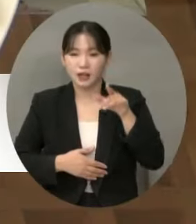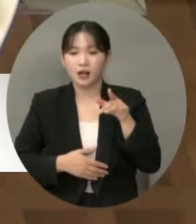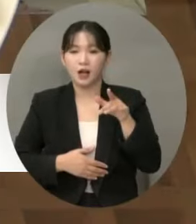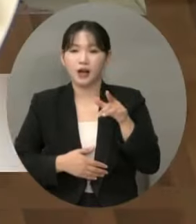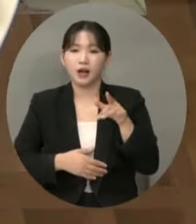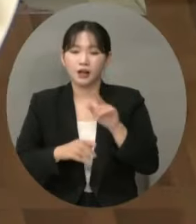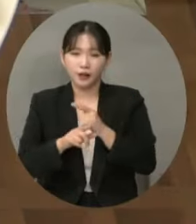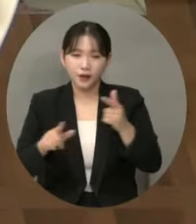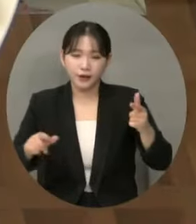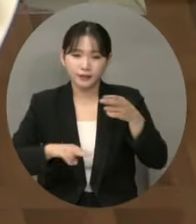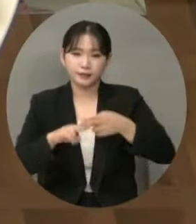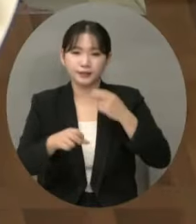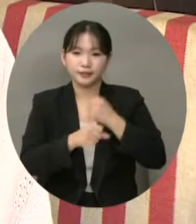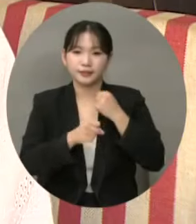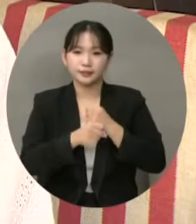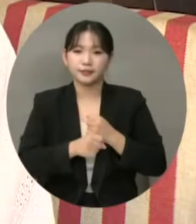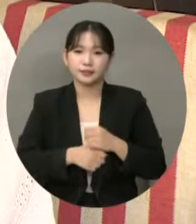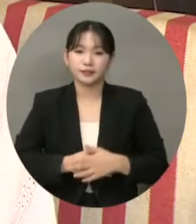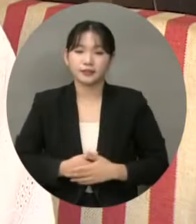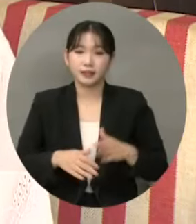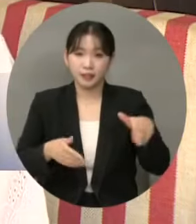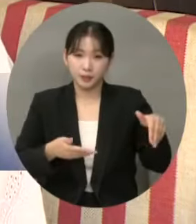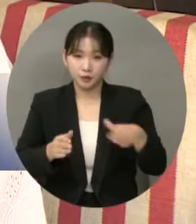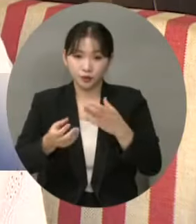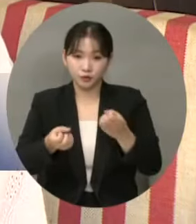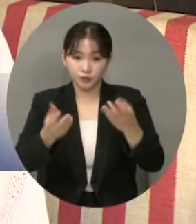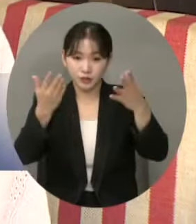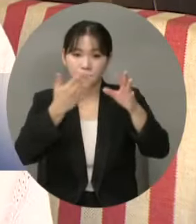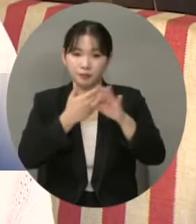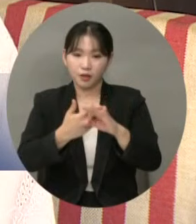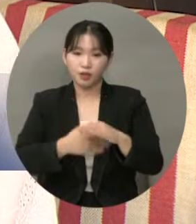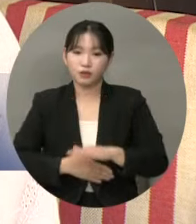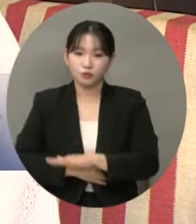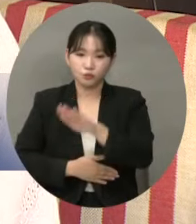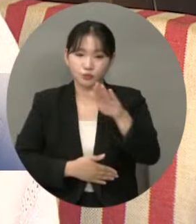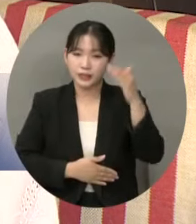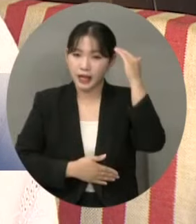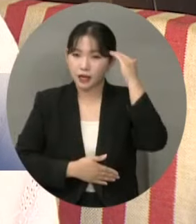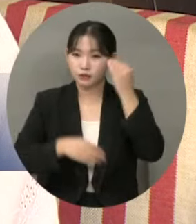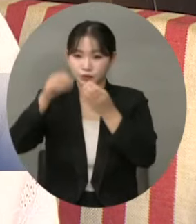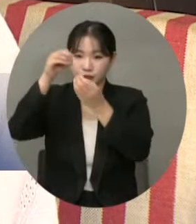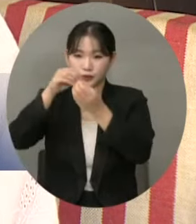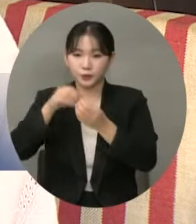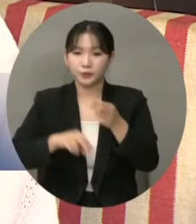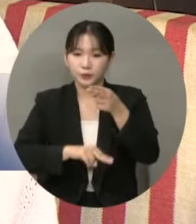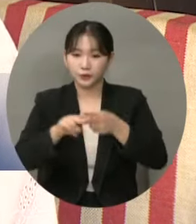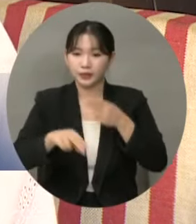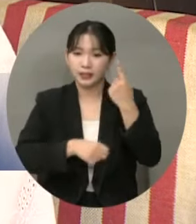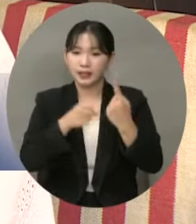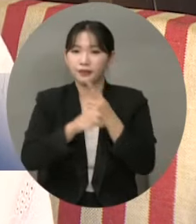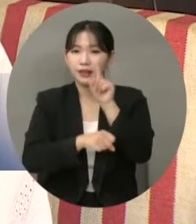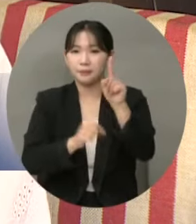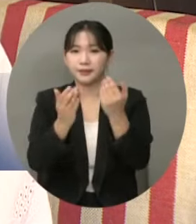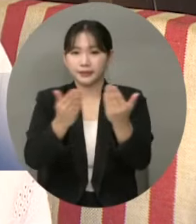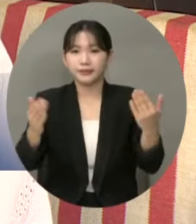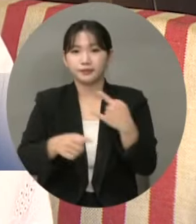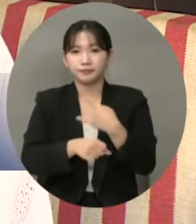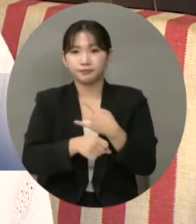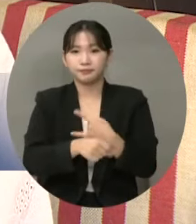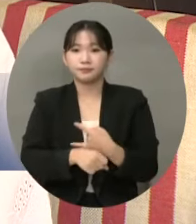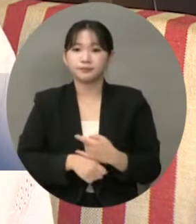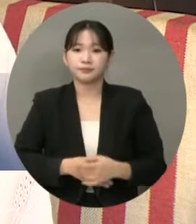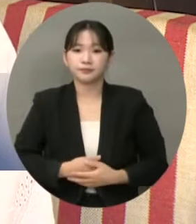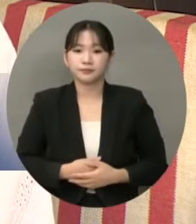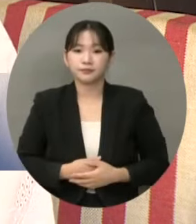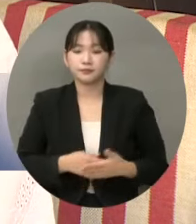다양한 작품을 마련했습니다. 남도 축제면은 우리 전통 음식을 1년에 한 번씩 전시를